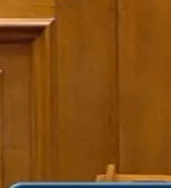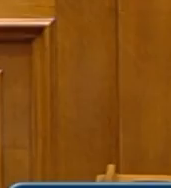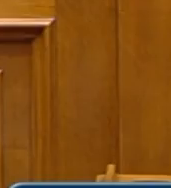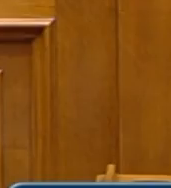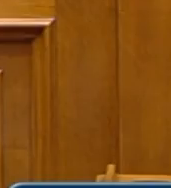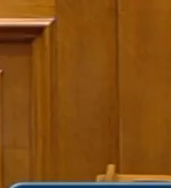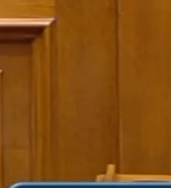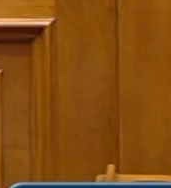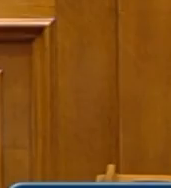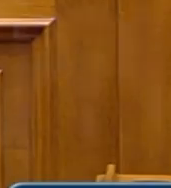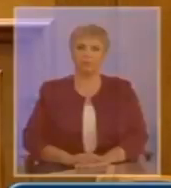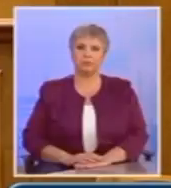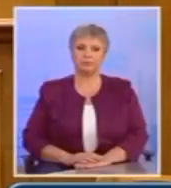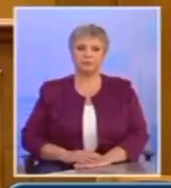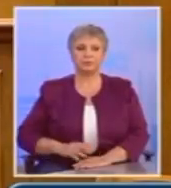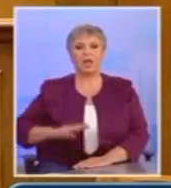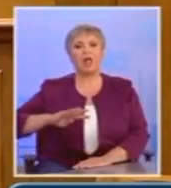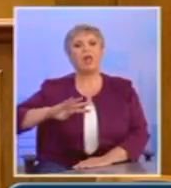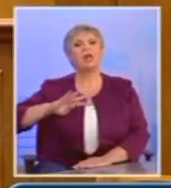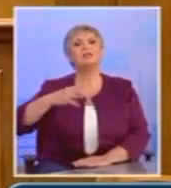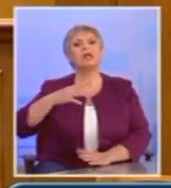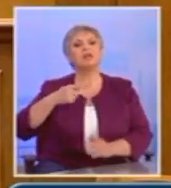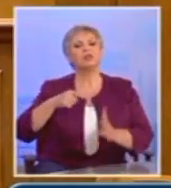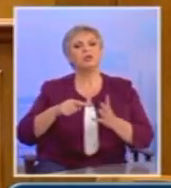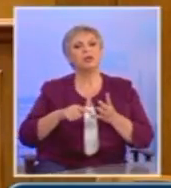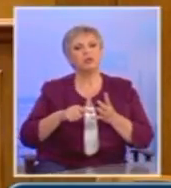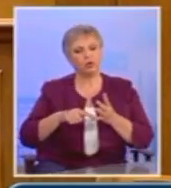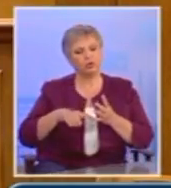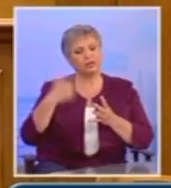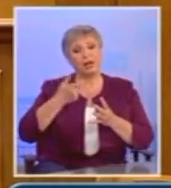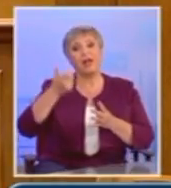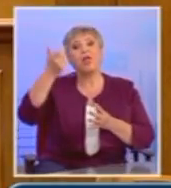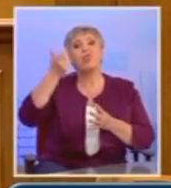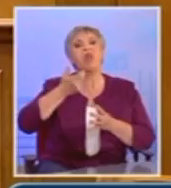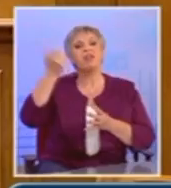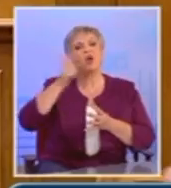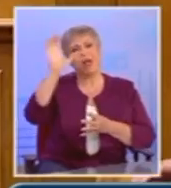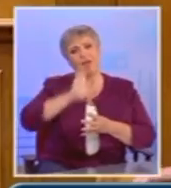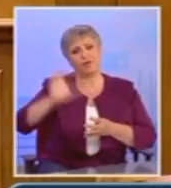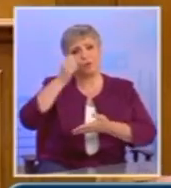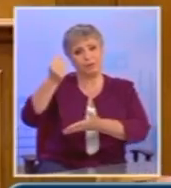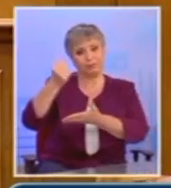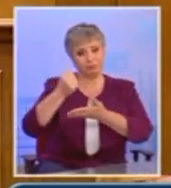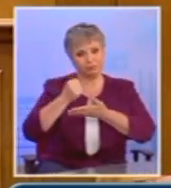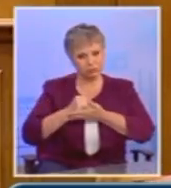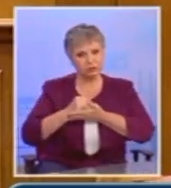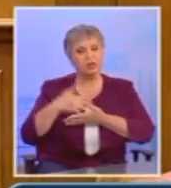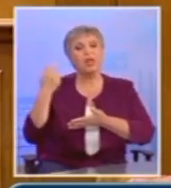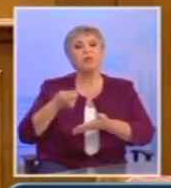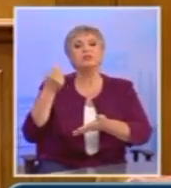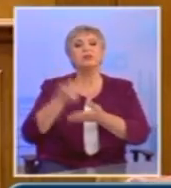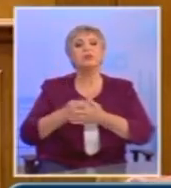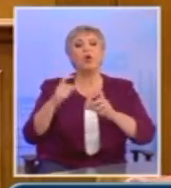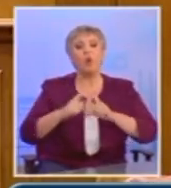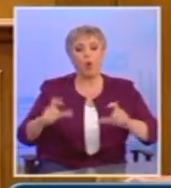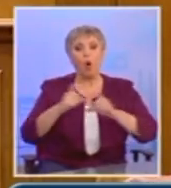Με το δάνειο από τον Ευρωπαϊκό Μηχανισμό Στήριξης θα αποπληρώσουμε τα ομόλογα ελληνικού δικαίου που